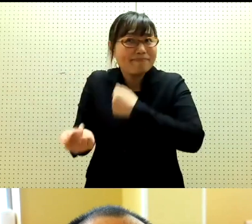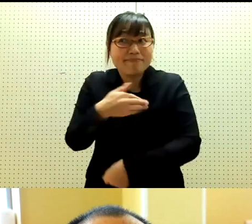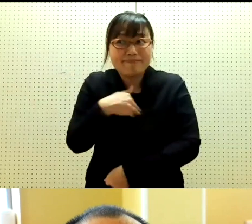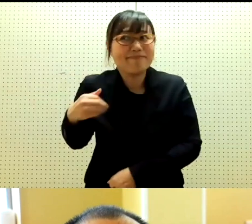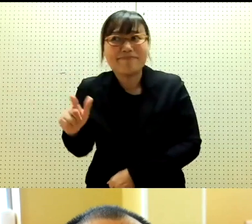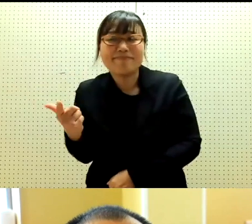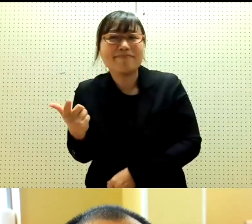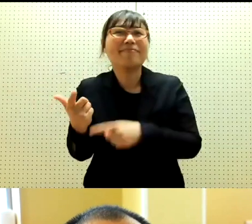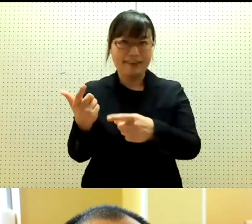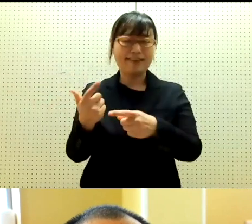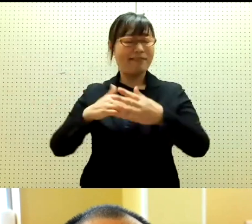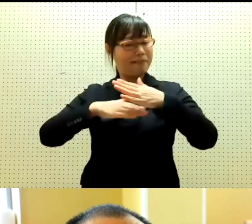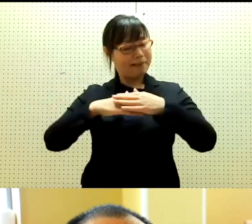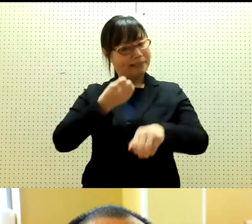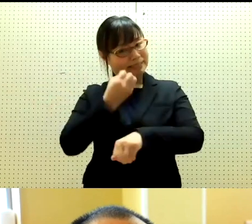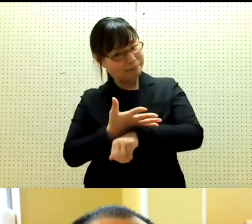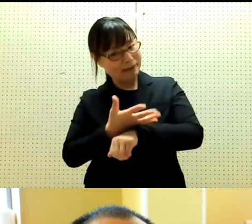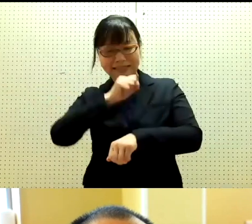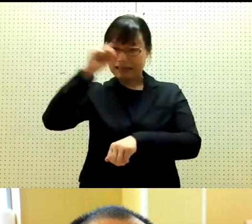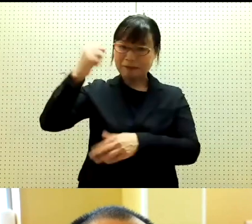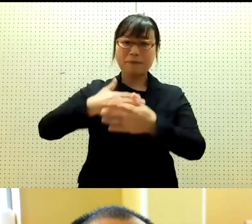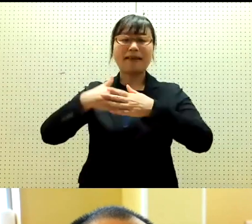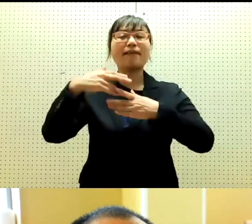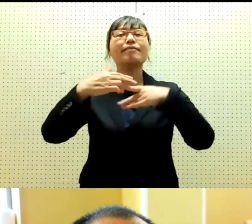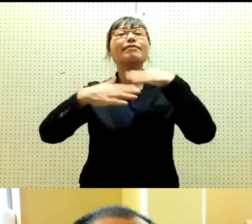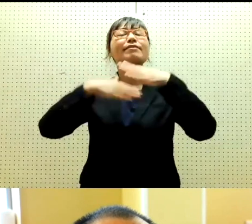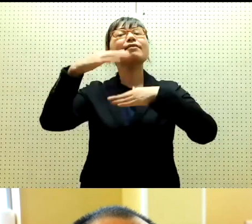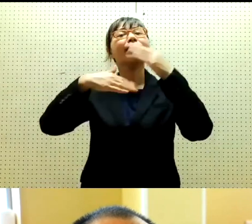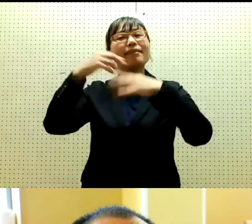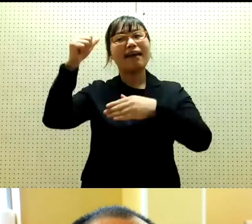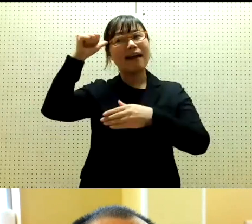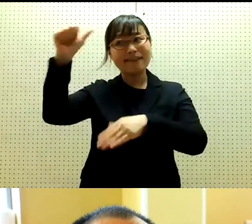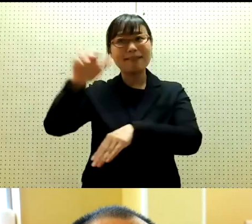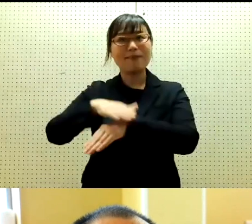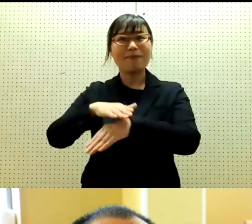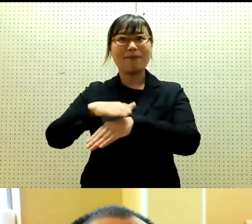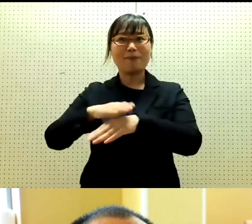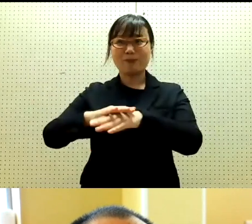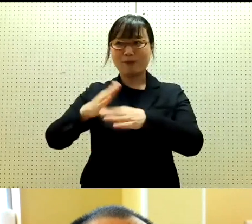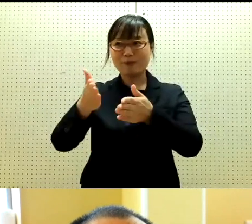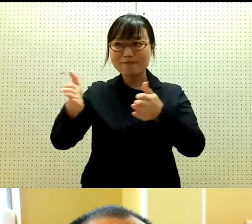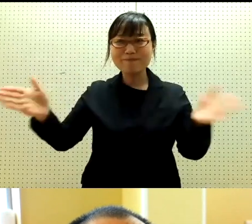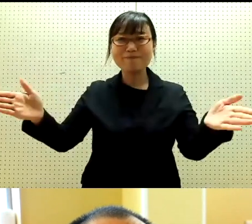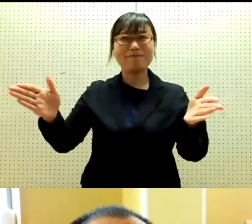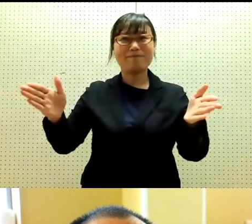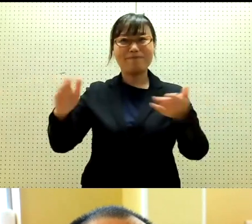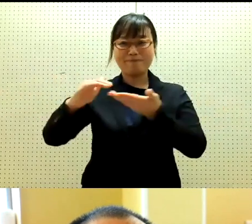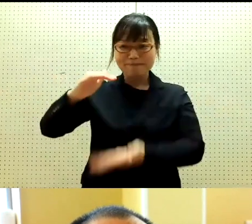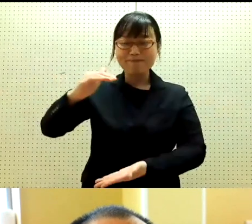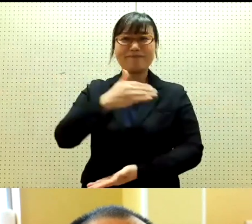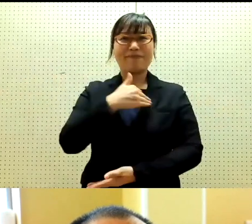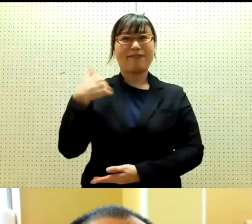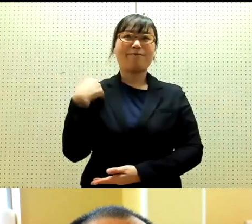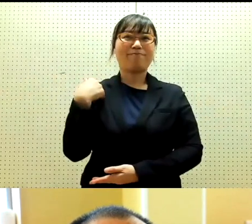ってアンケートの取り方一つも、豊かになっていくので、ぜひそういったことを考えていただければいいかなと思いました。